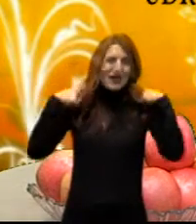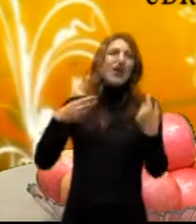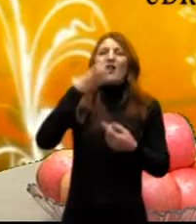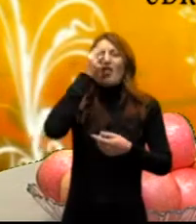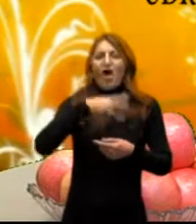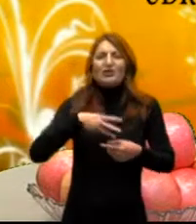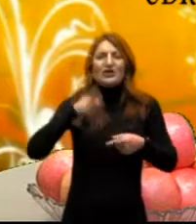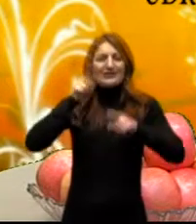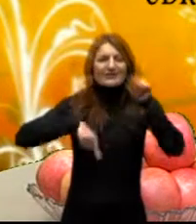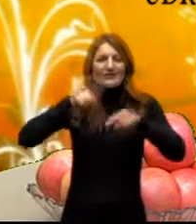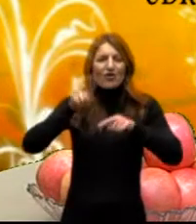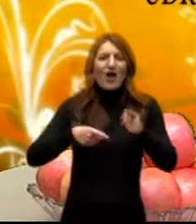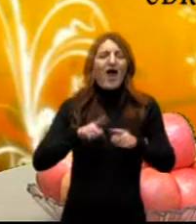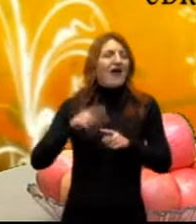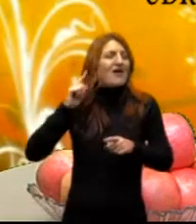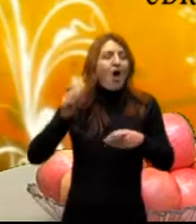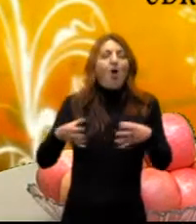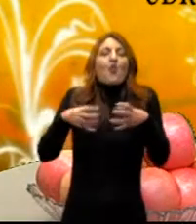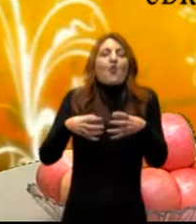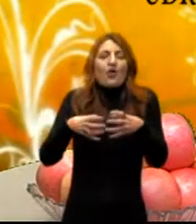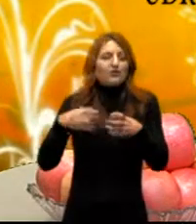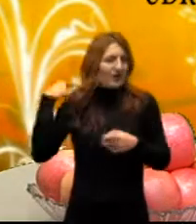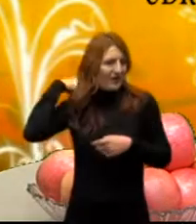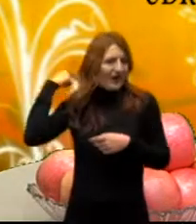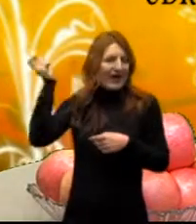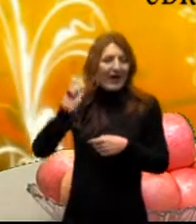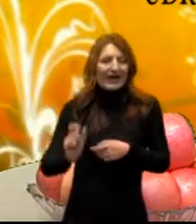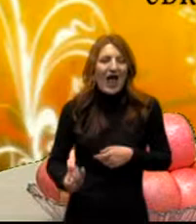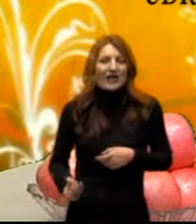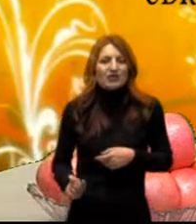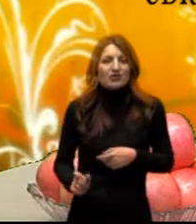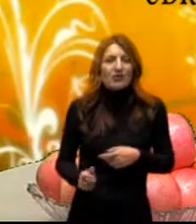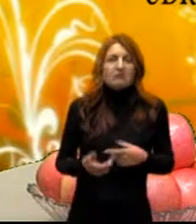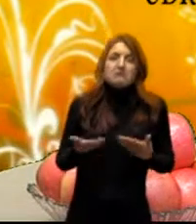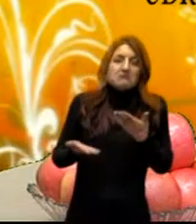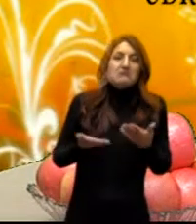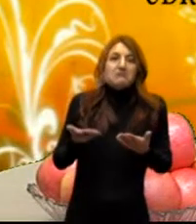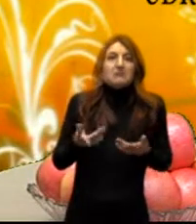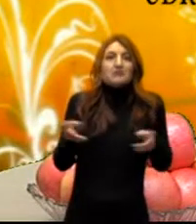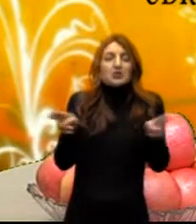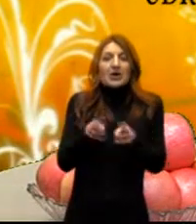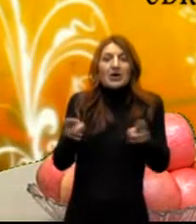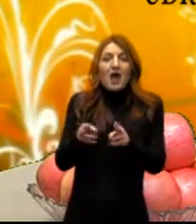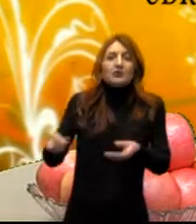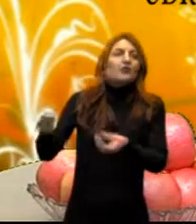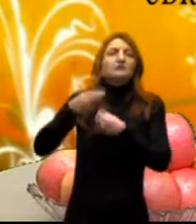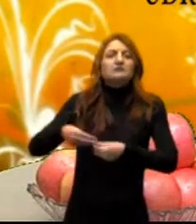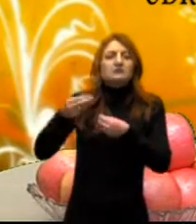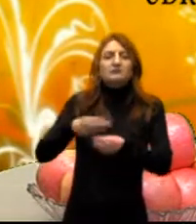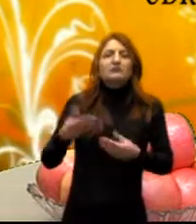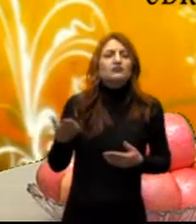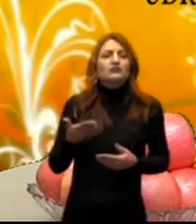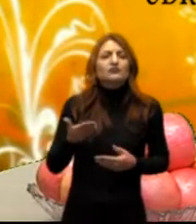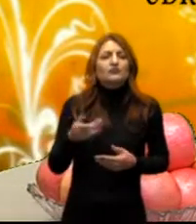tu, da mi se ukočila vratna kralježnica. Mislim, možda, evo, samo kratko ako možete nam reći što bi moglo